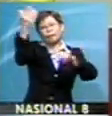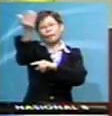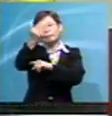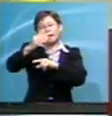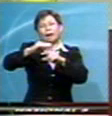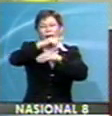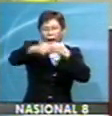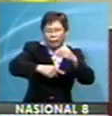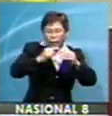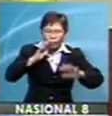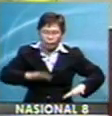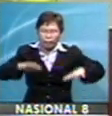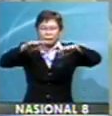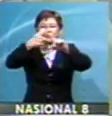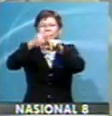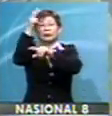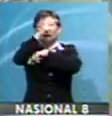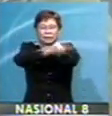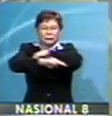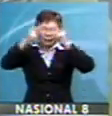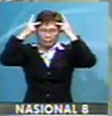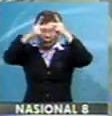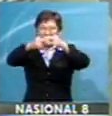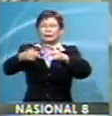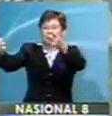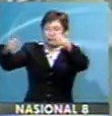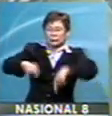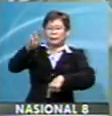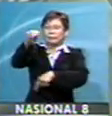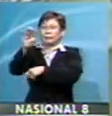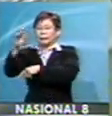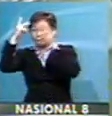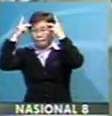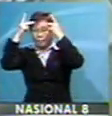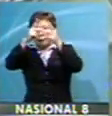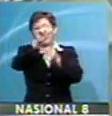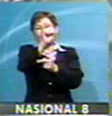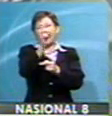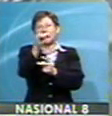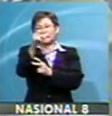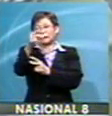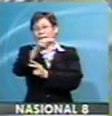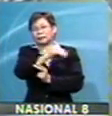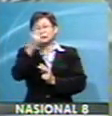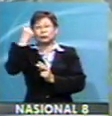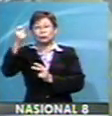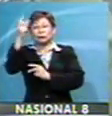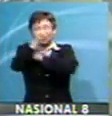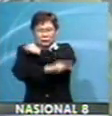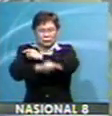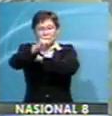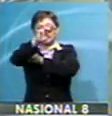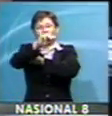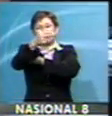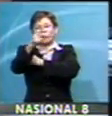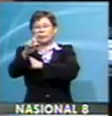persidiaan banjir daripada kerajaan Negeri Pahang hadir sama ialah menteri besar Pahang Datuk Seri Anan yaakob dan seusa kerajaan Negeri Datuk Seri